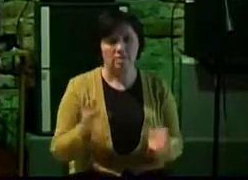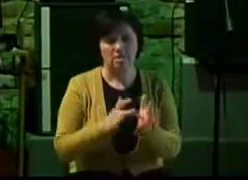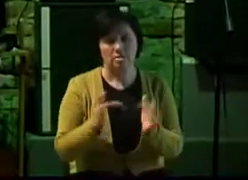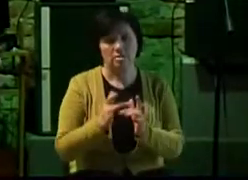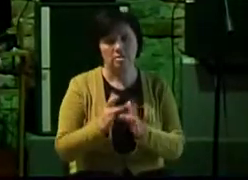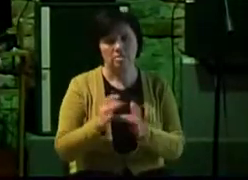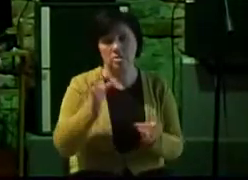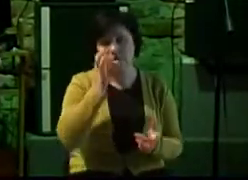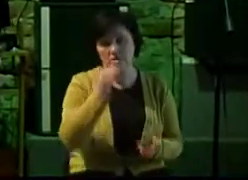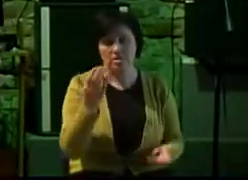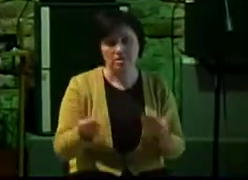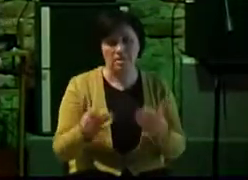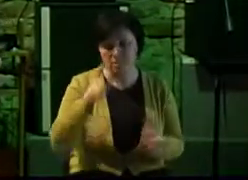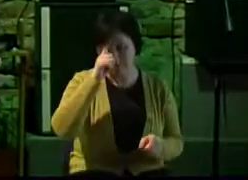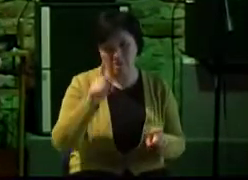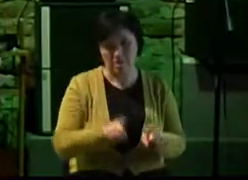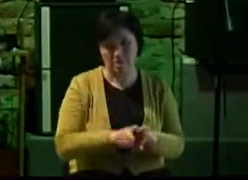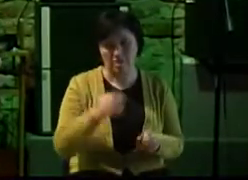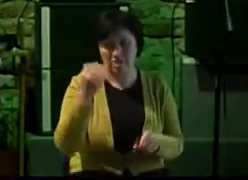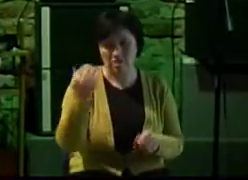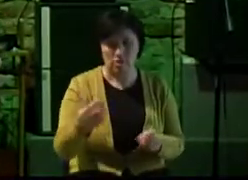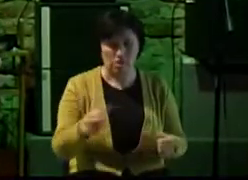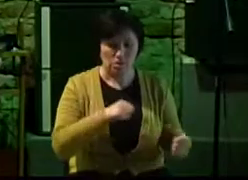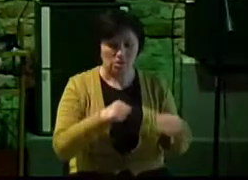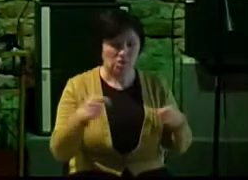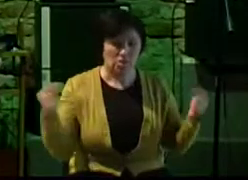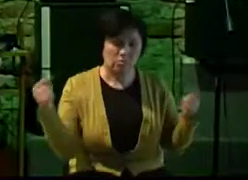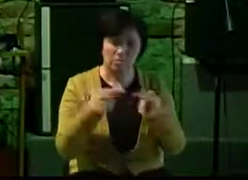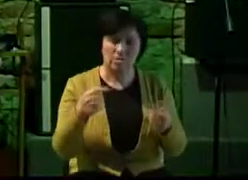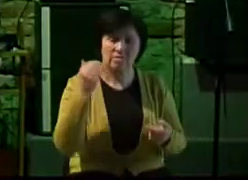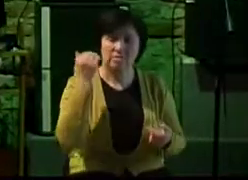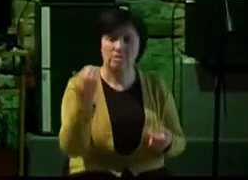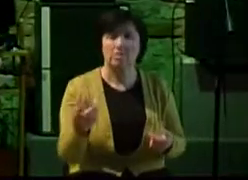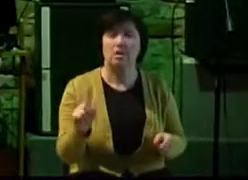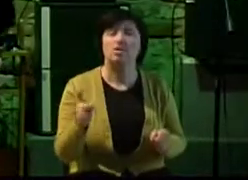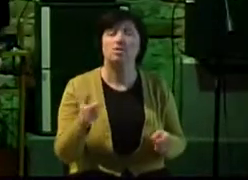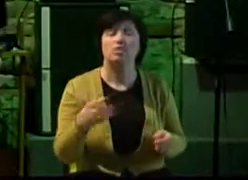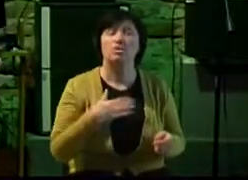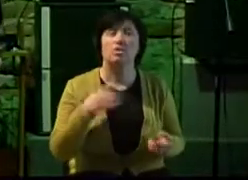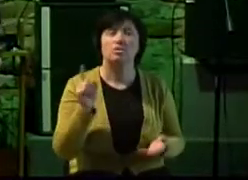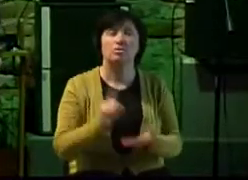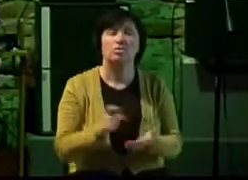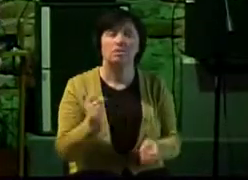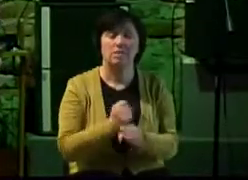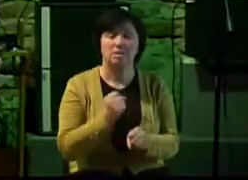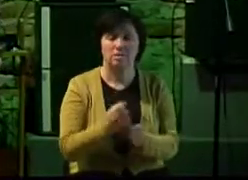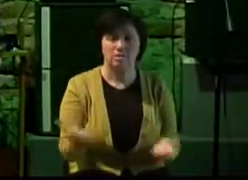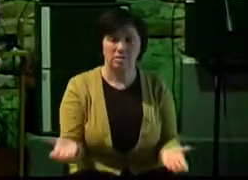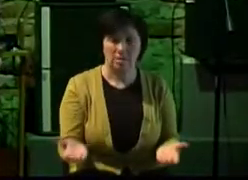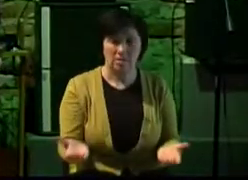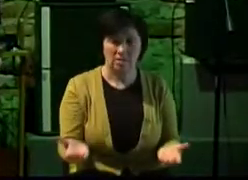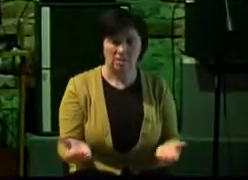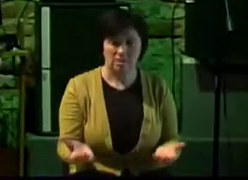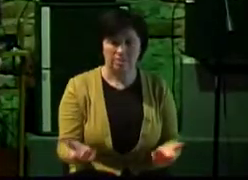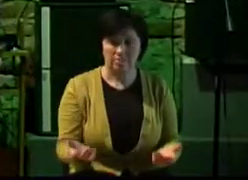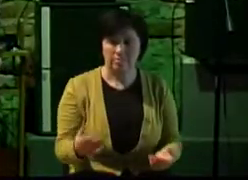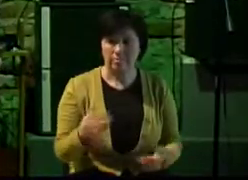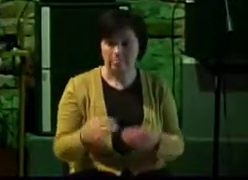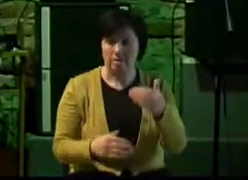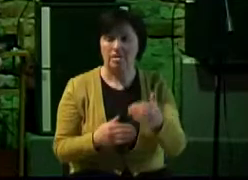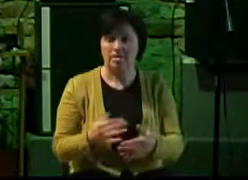сказал, если брат твой согрешил против тебя, что тогда я должен делать?